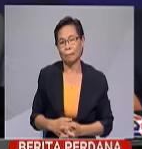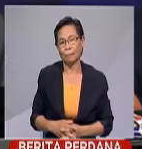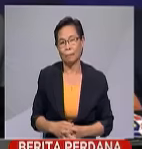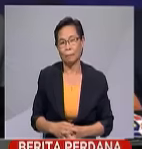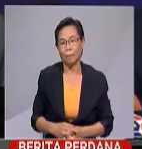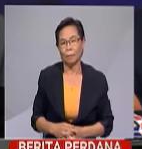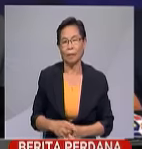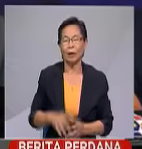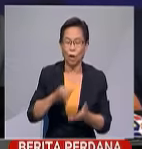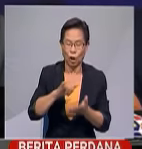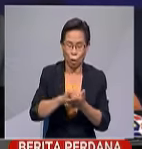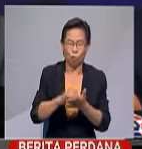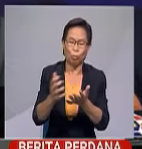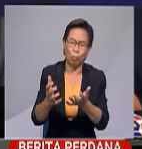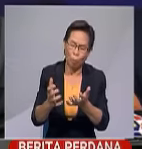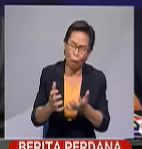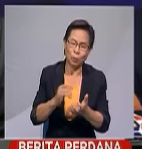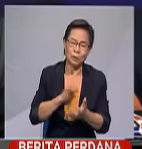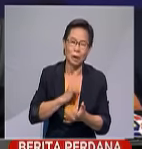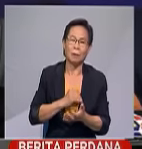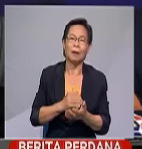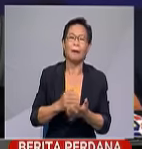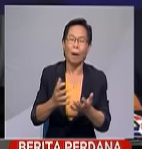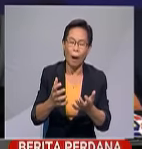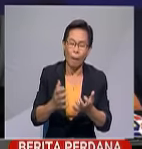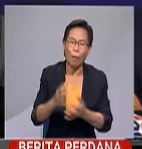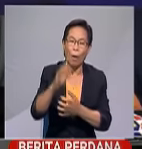Itu hasrat saya, hasrat MFL.